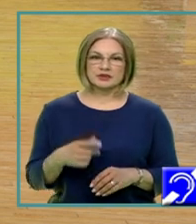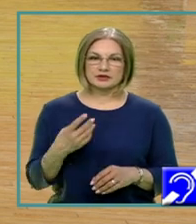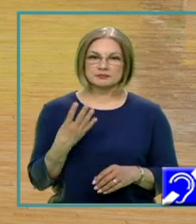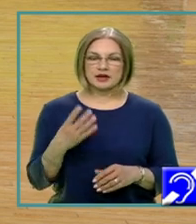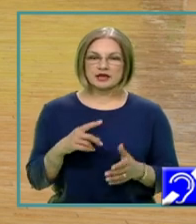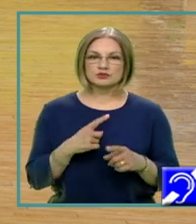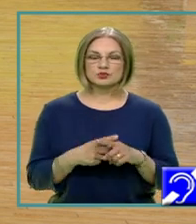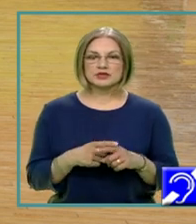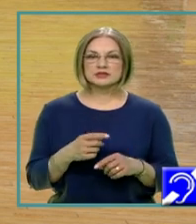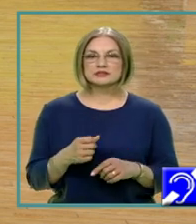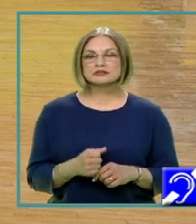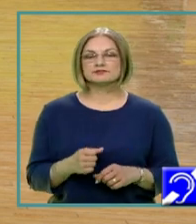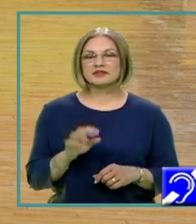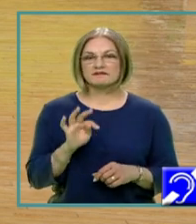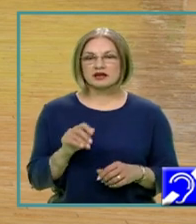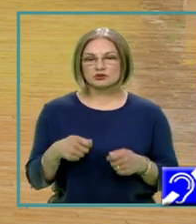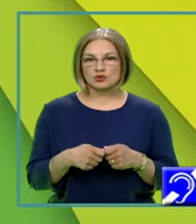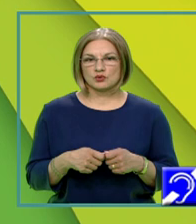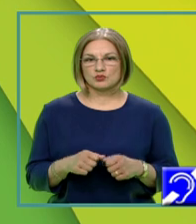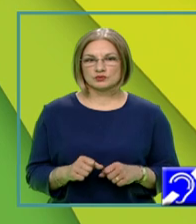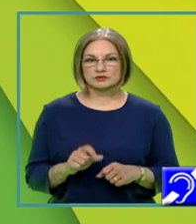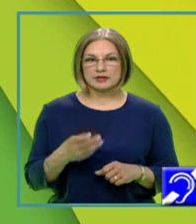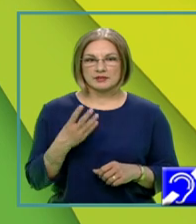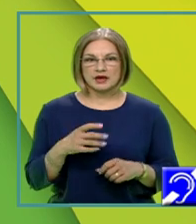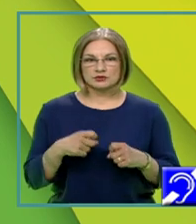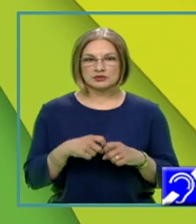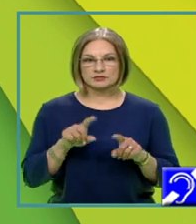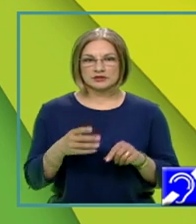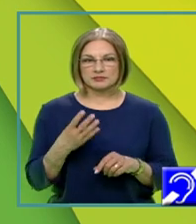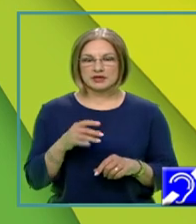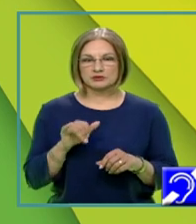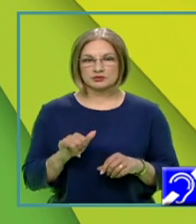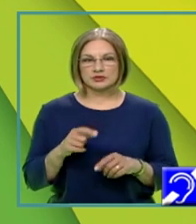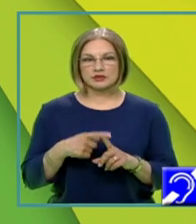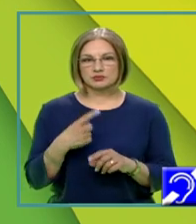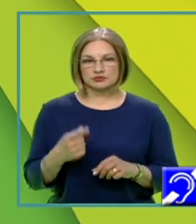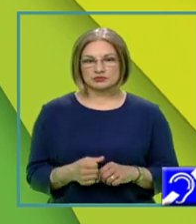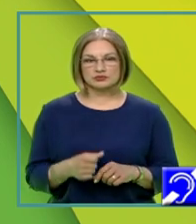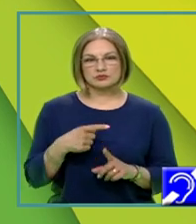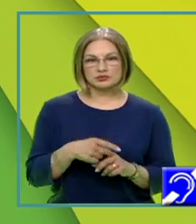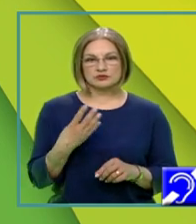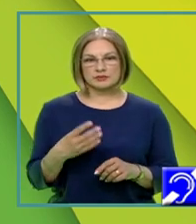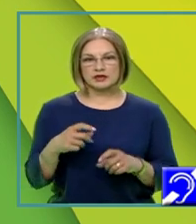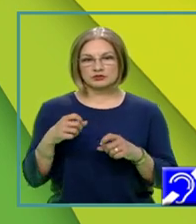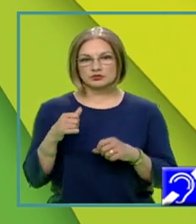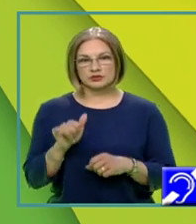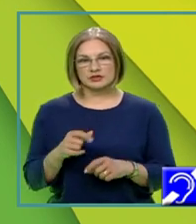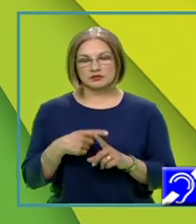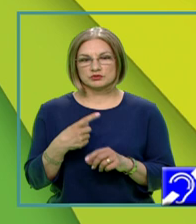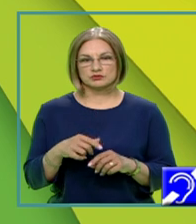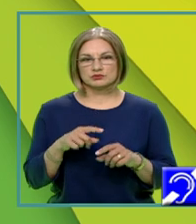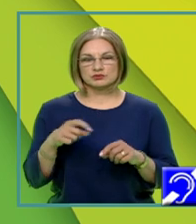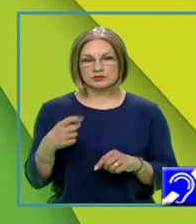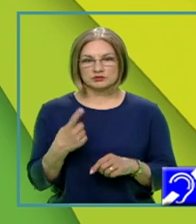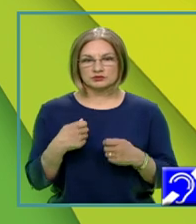comun și vă obține 4x pe lângă 4x Plus 1 plus 4x plus 1 minus 1 totul